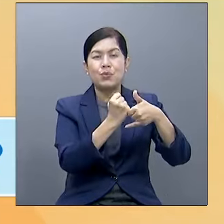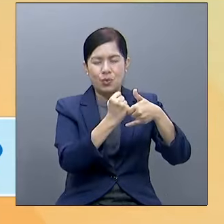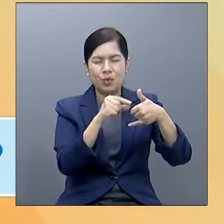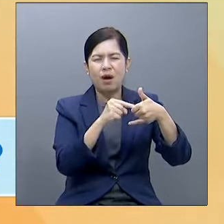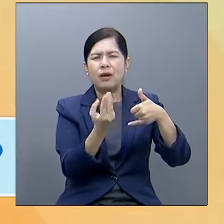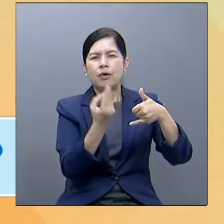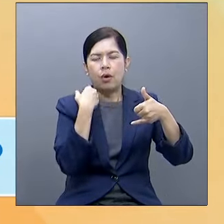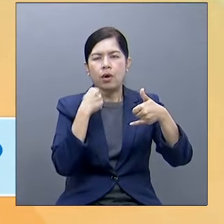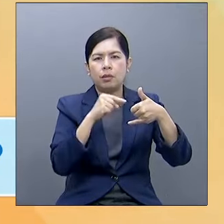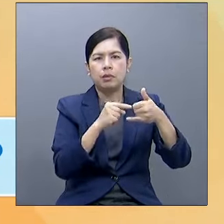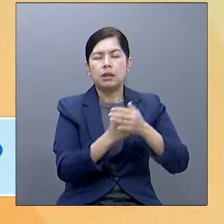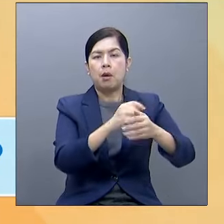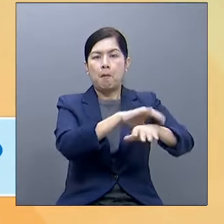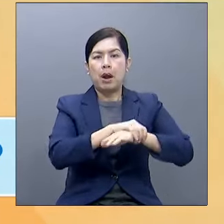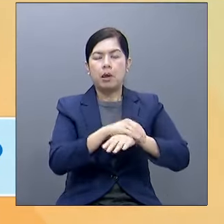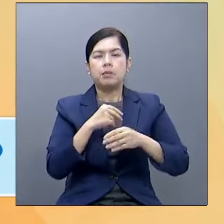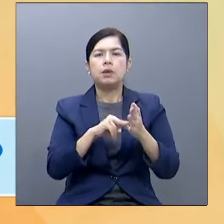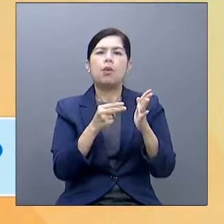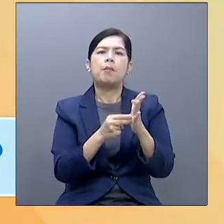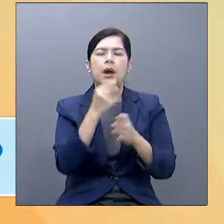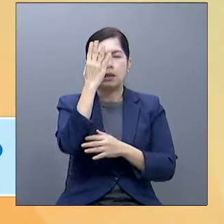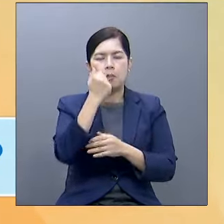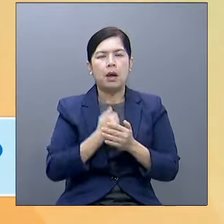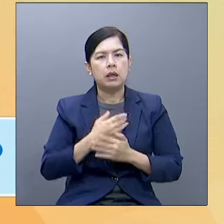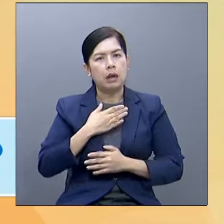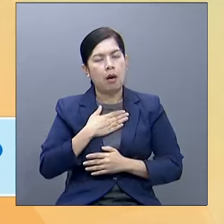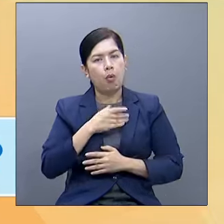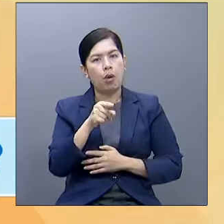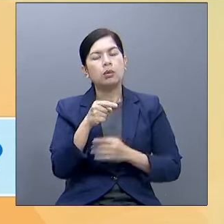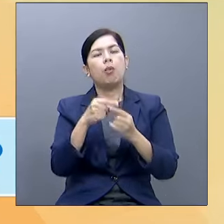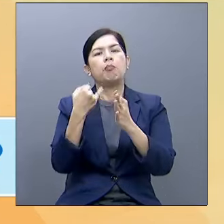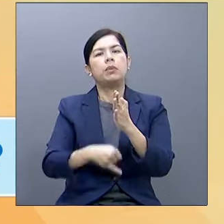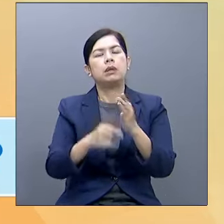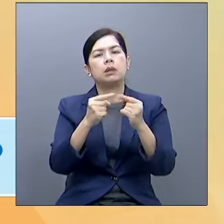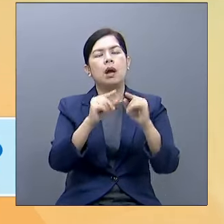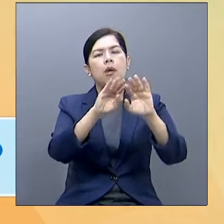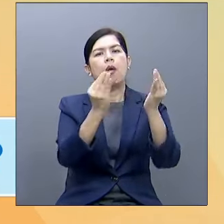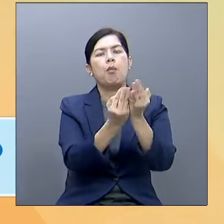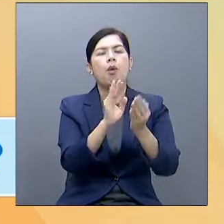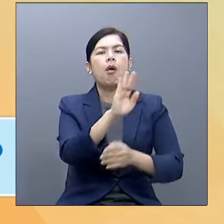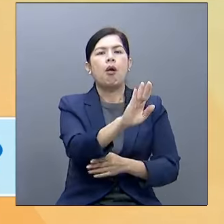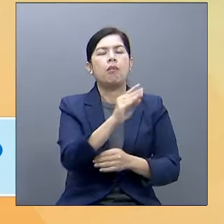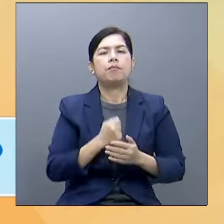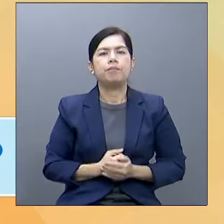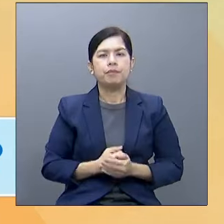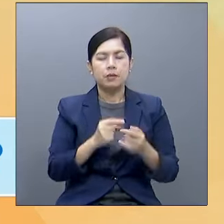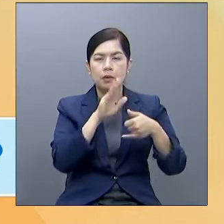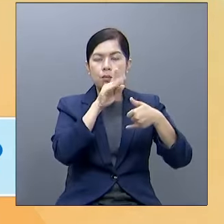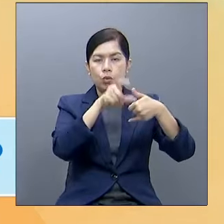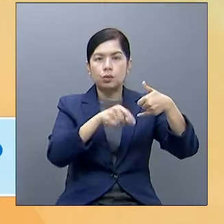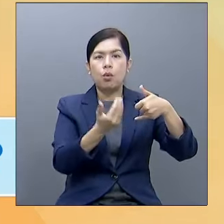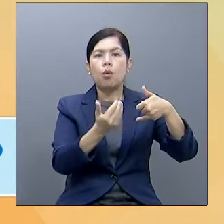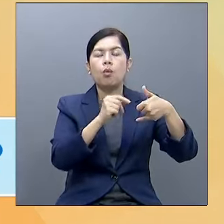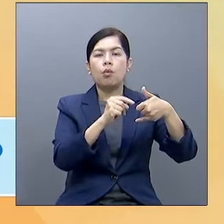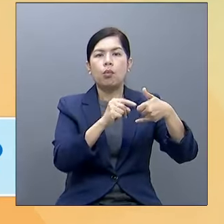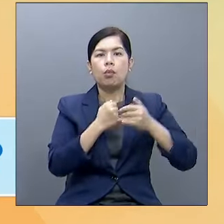เพราะฉะนั้นความผิดเนี่ยมันไม่ใช่ผิดต่อเด็กแต่เป็นการผิดต่อพ่อแม่ เขา พ่อแม่เขาเพียงแต่ว่าเด็กเนี่ยพ่อแม่ไอ้ฝั่งคนที่พา